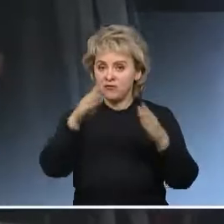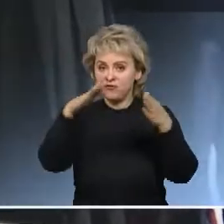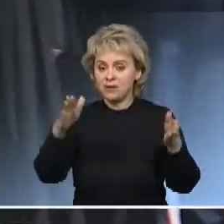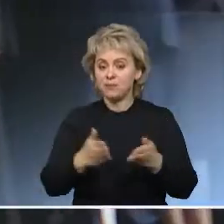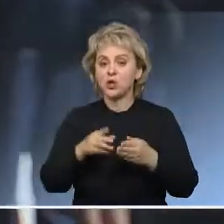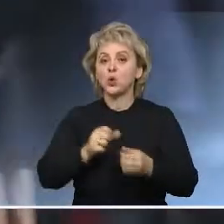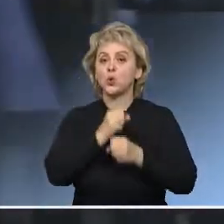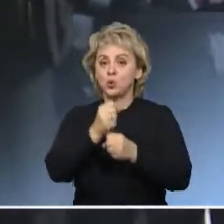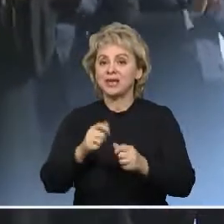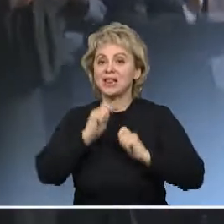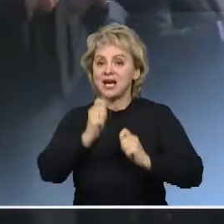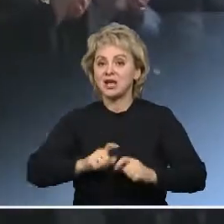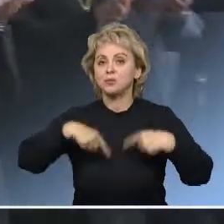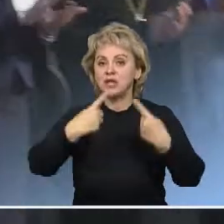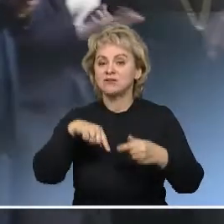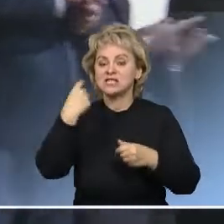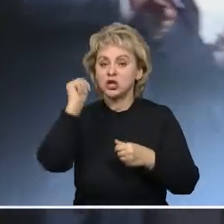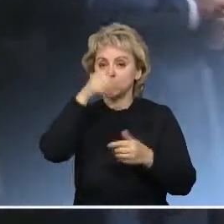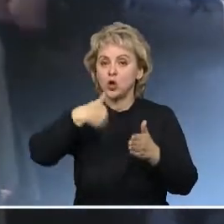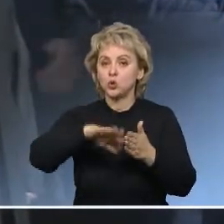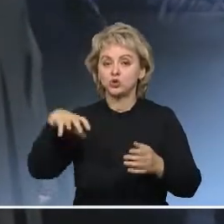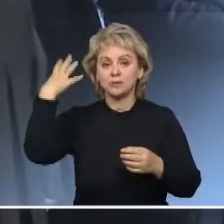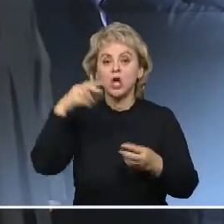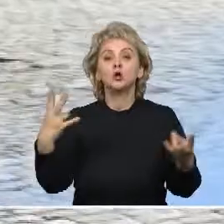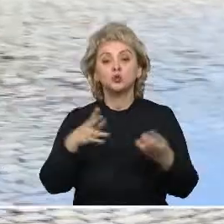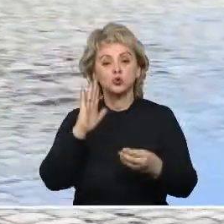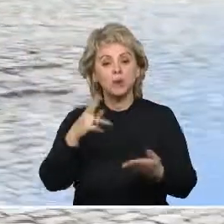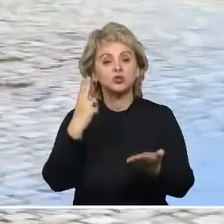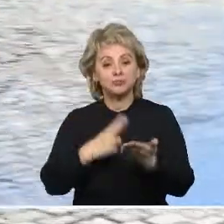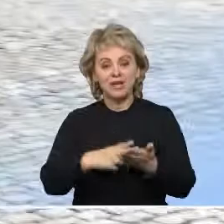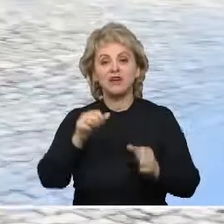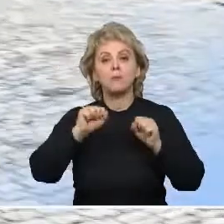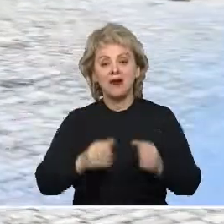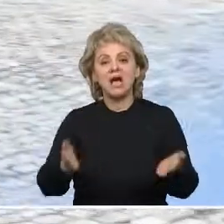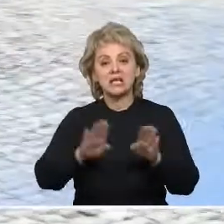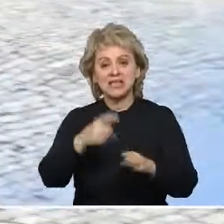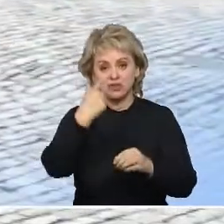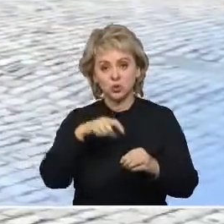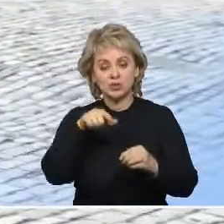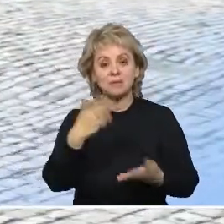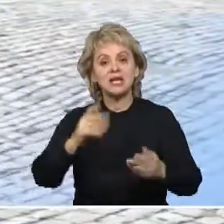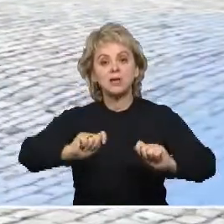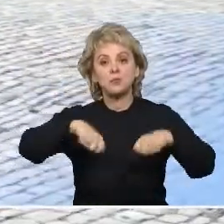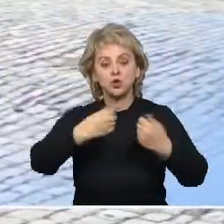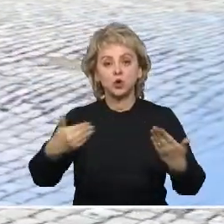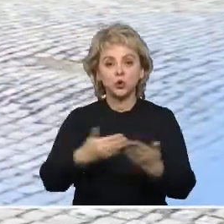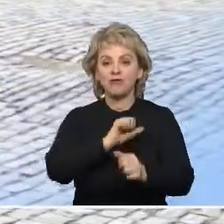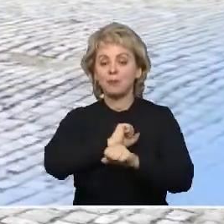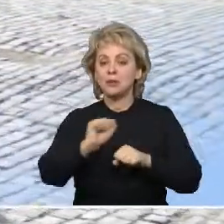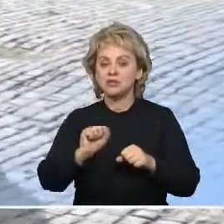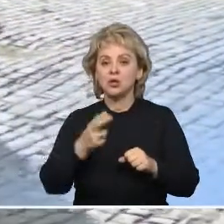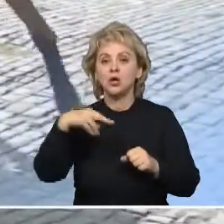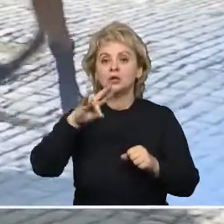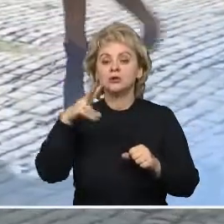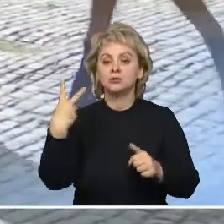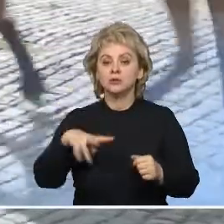Награды эти переходящие, и в следующем году лучшим казакам нужно будет подтверждать право оставить их у себя или передать новым победителям.